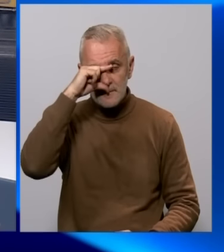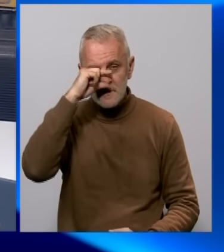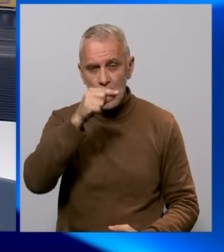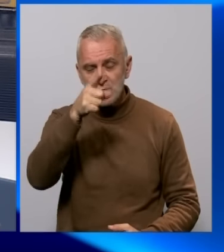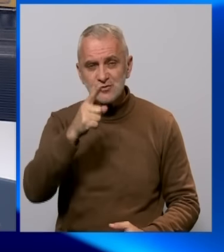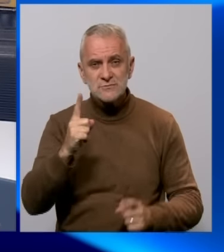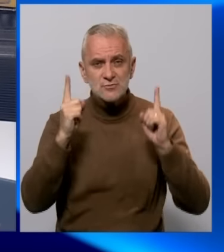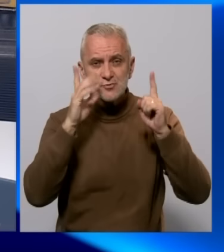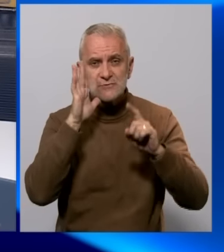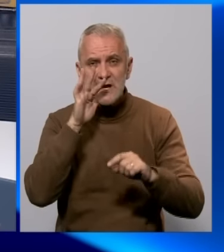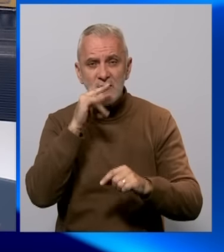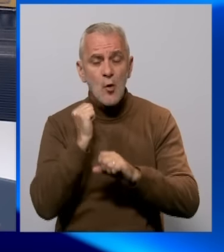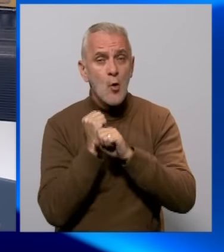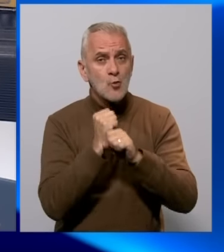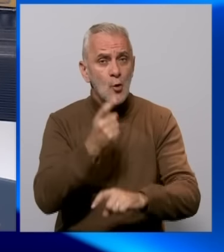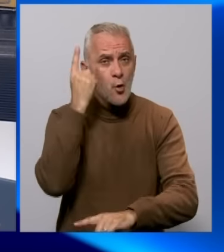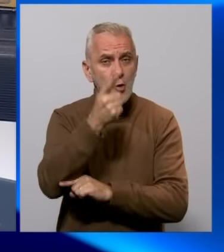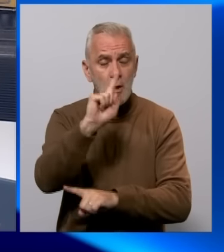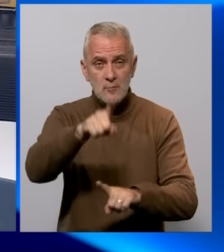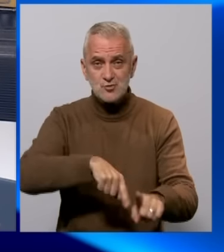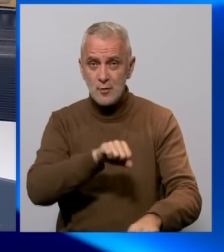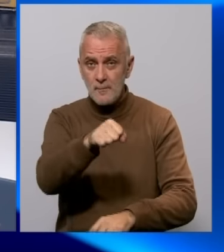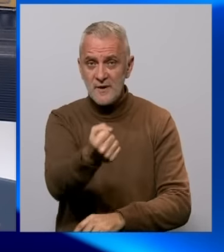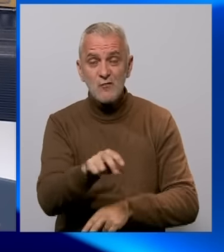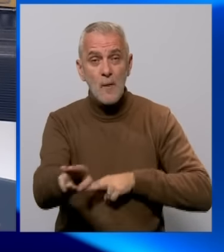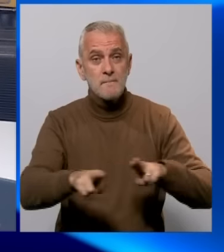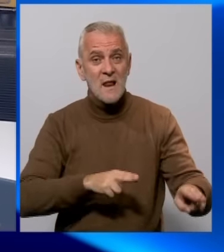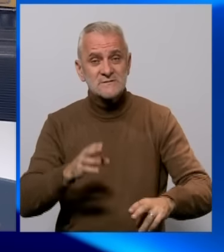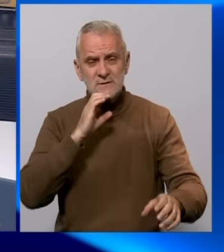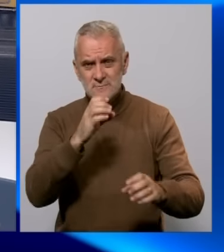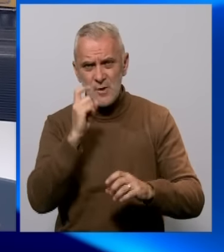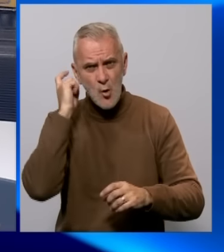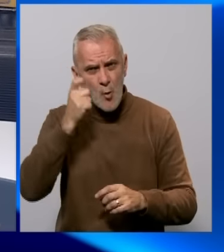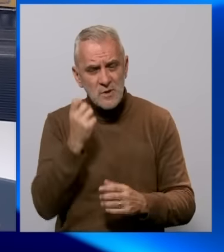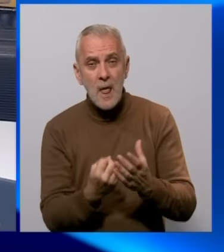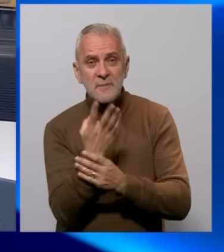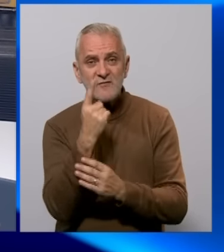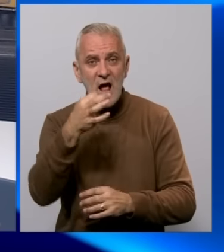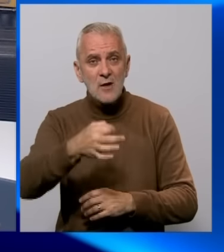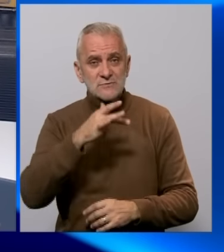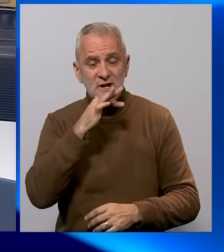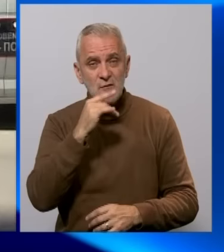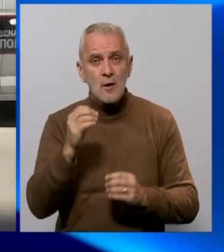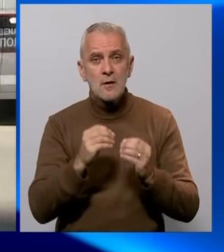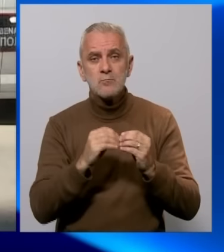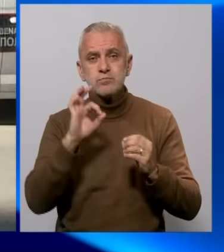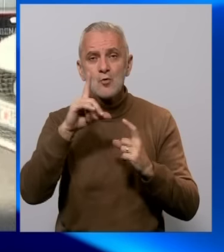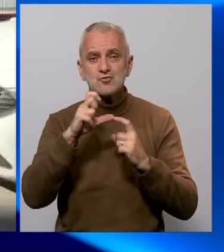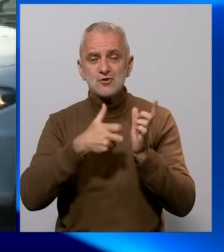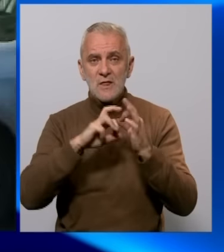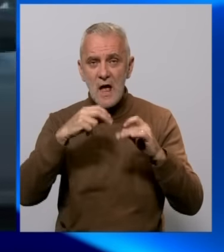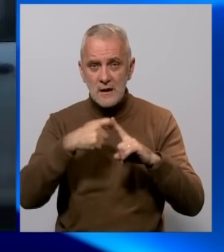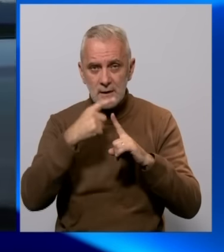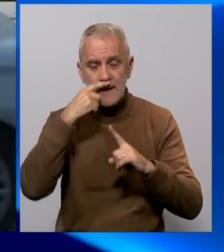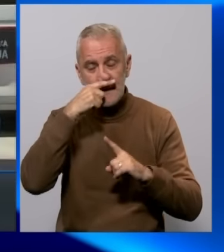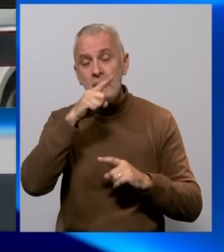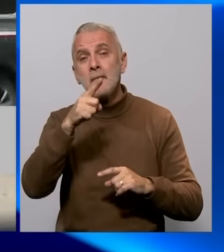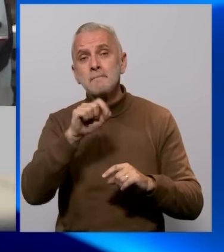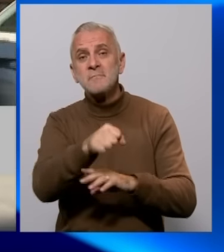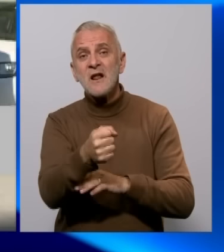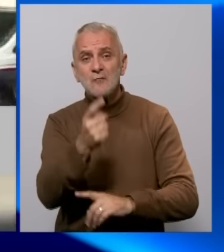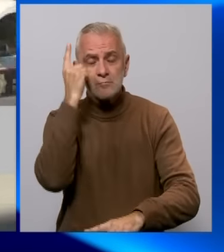Opštinski sud u Sarajevu donio je odluku o jednomjesečnom pritvoru za ministra komunalne privrede kantona Sarajevo Bojana Bošnjaka. Pritvor